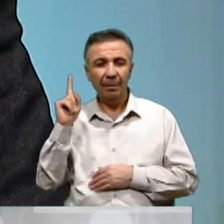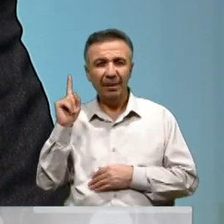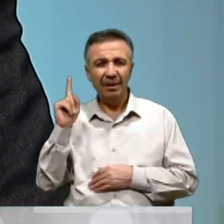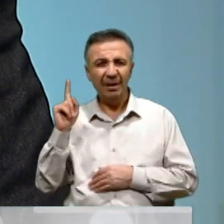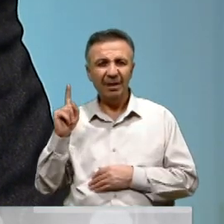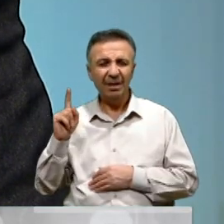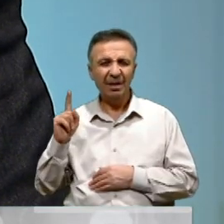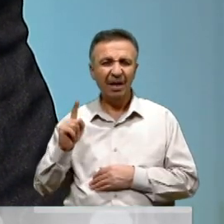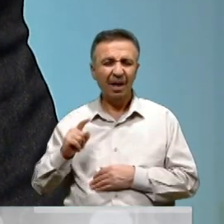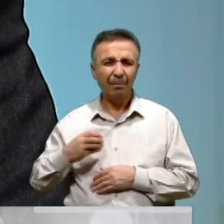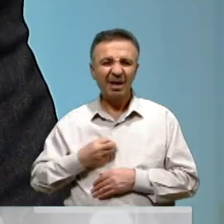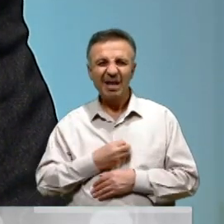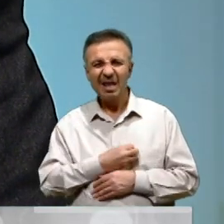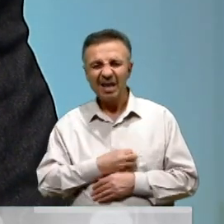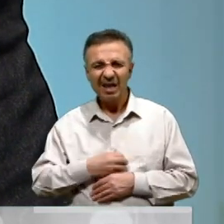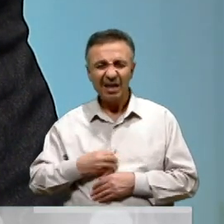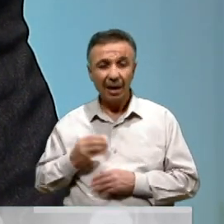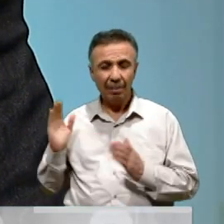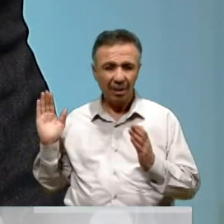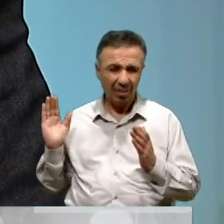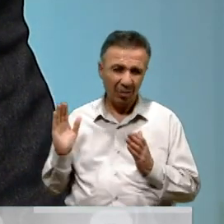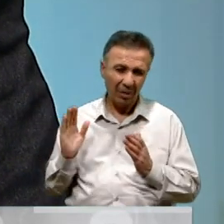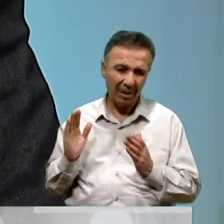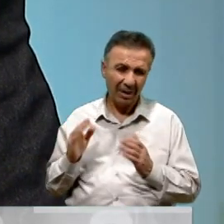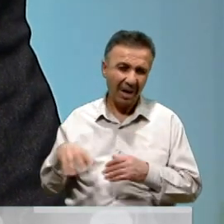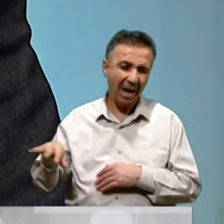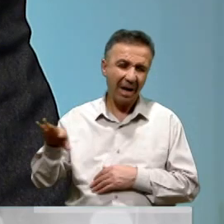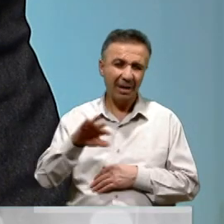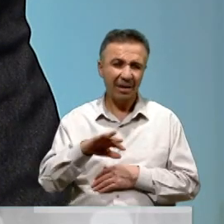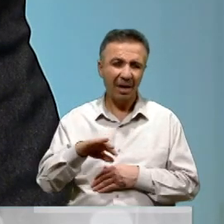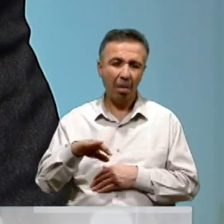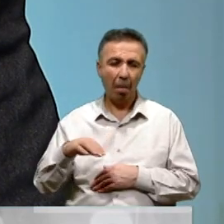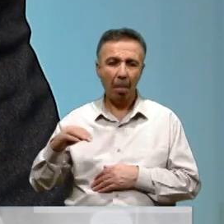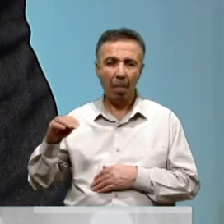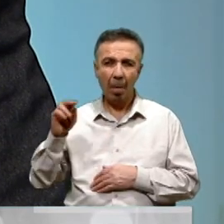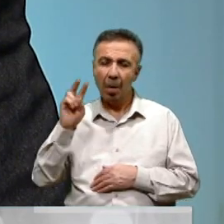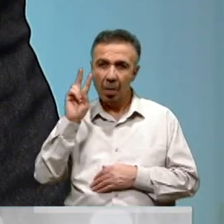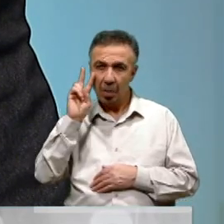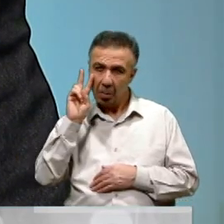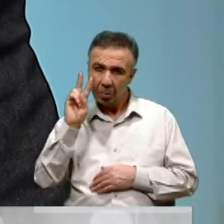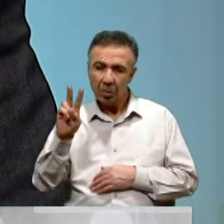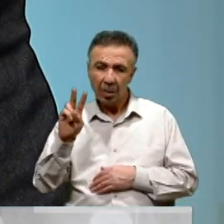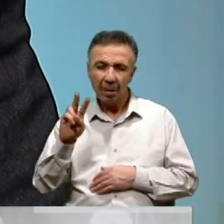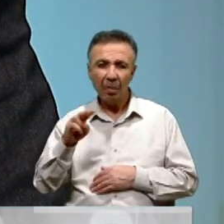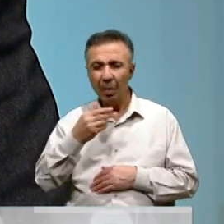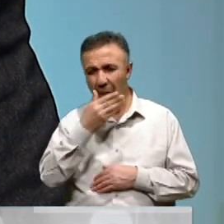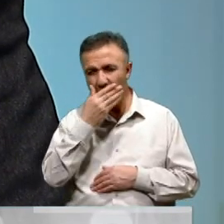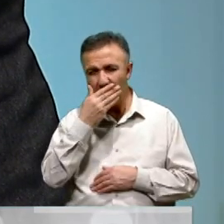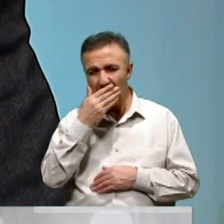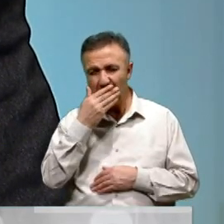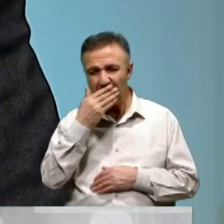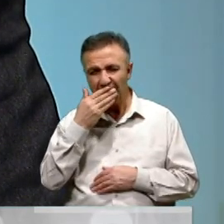gazabını cezbedecek şekilde herkese göstererek böyle oruçlarımızı